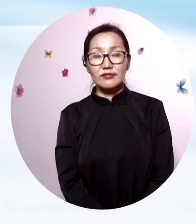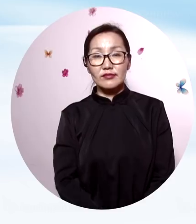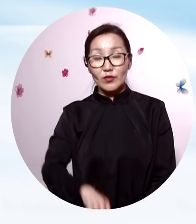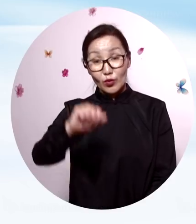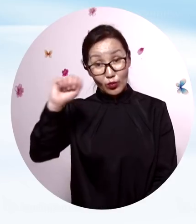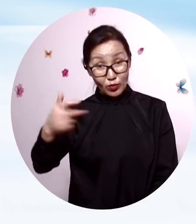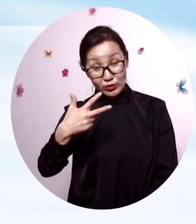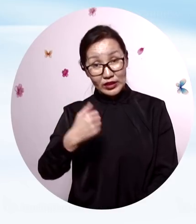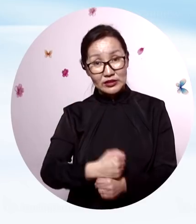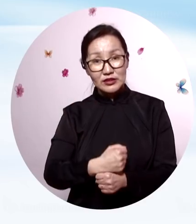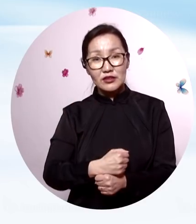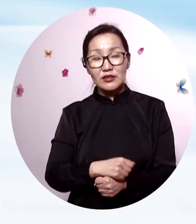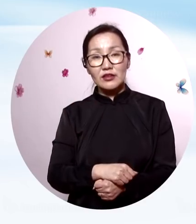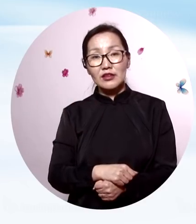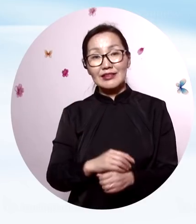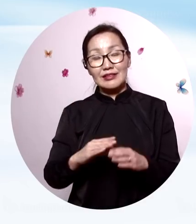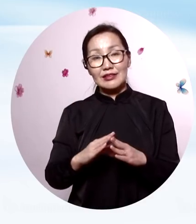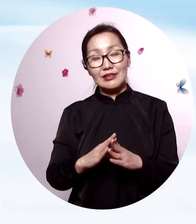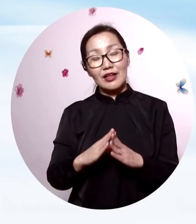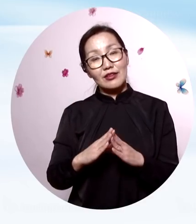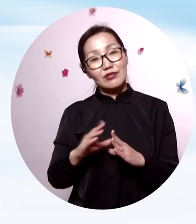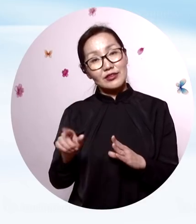За, гурав дахь ажил нь даалгавраа